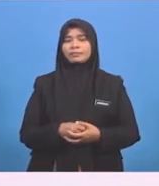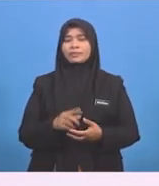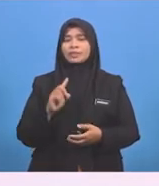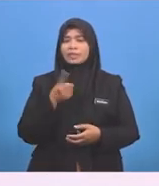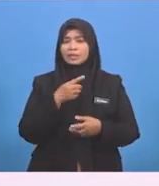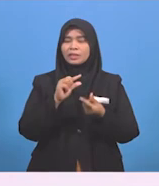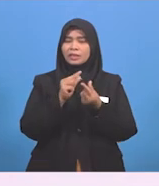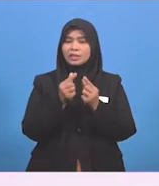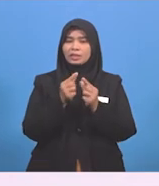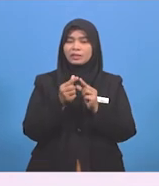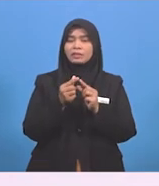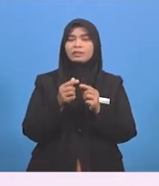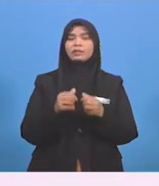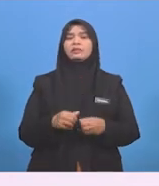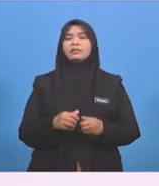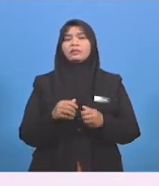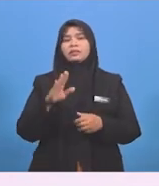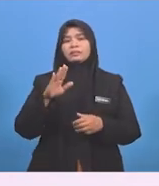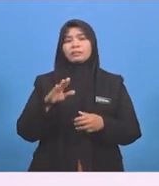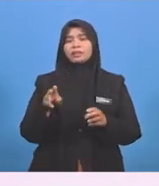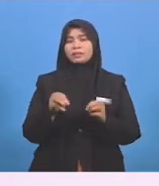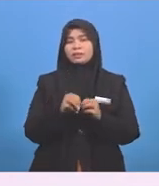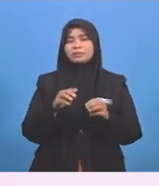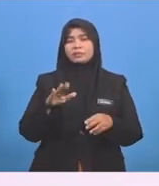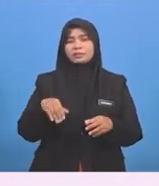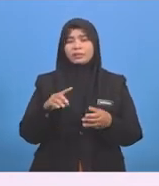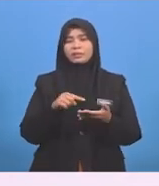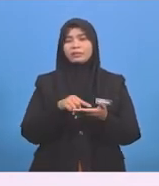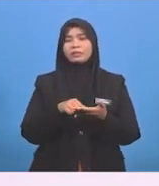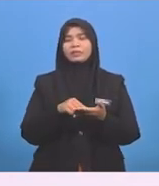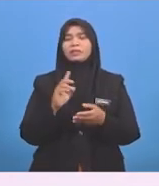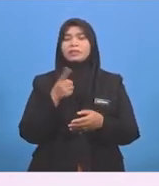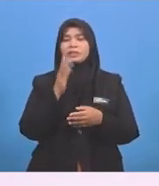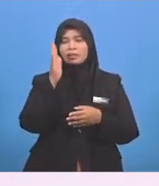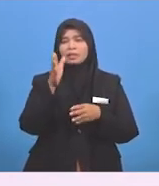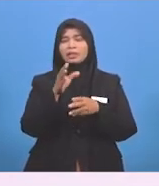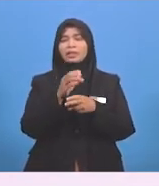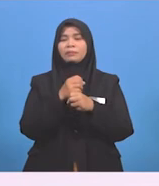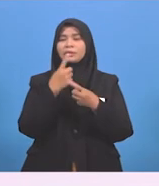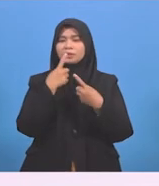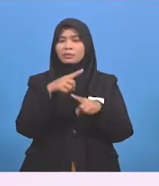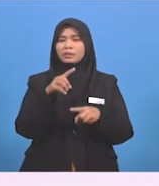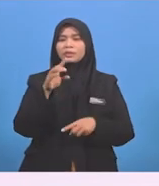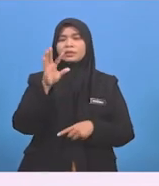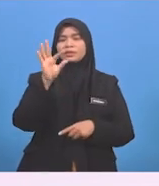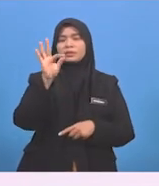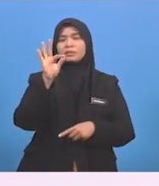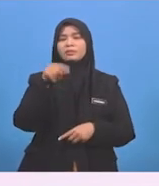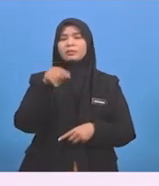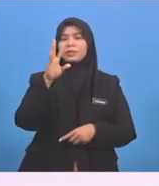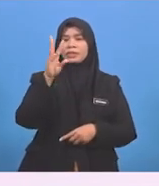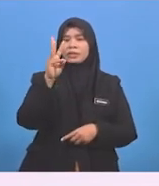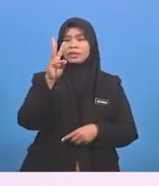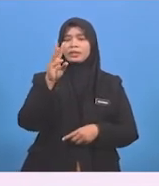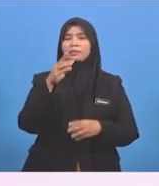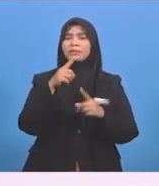Kita gantikan maklumat seperti sebelum ini dan kita akan dapat jawapan 9.6